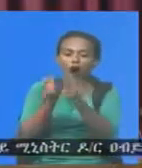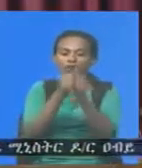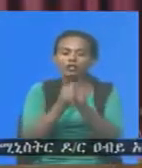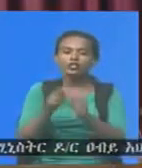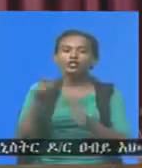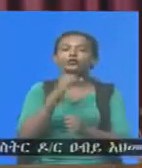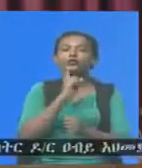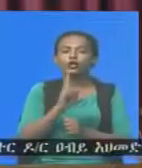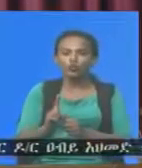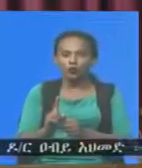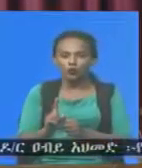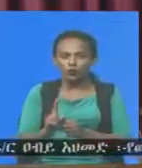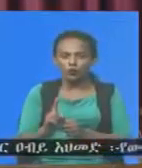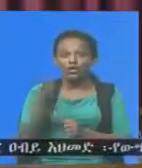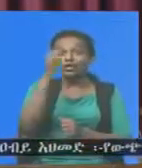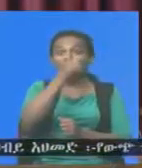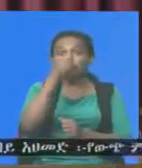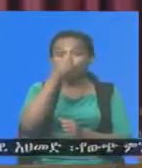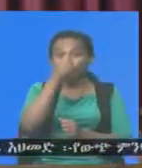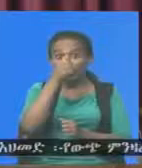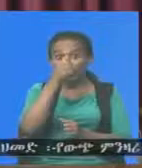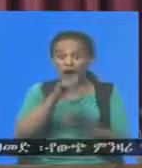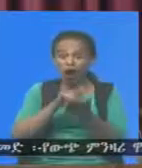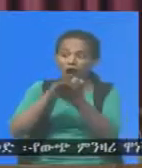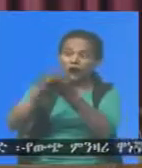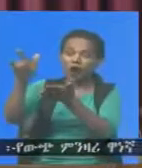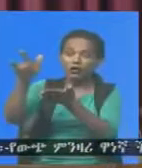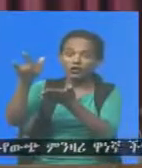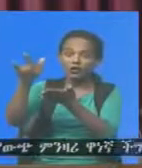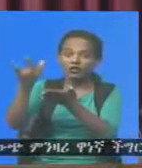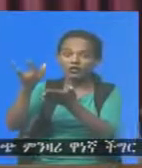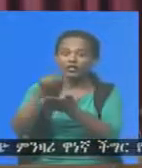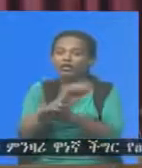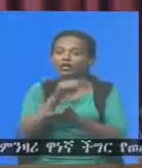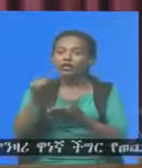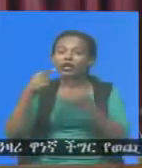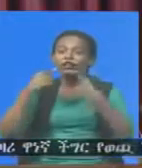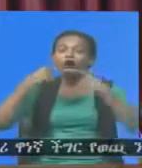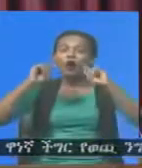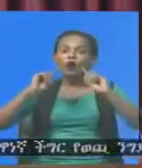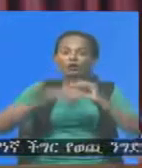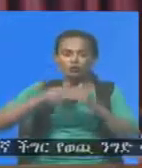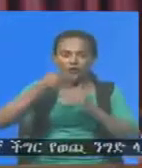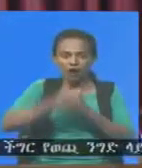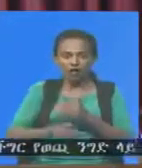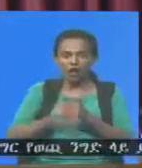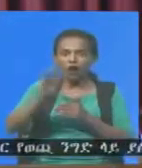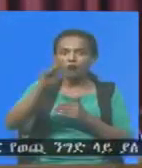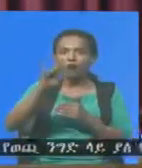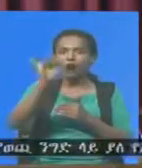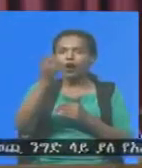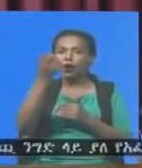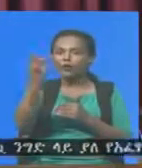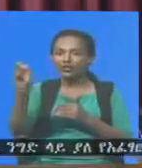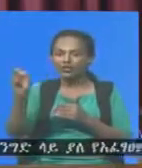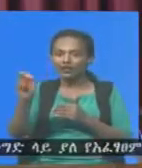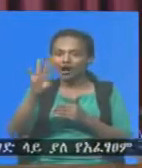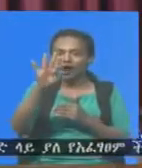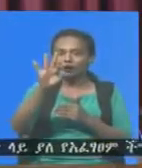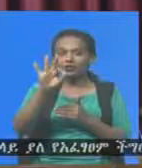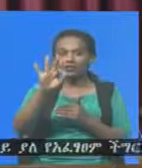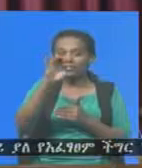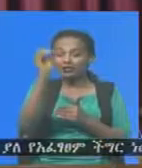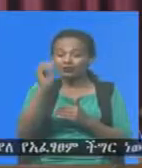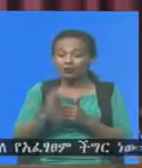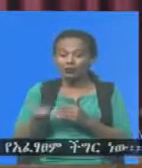ተከትሎ የኢትዮጵያ አየር መንገድ ከእናንተ አዋጅ በኋላ የማላዊ አየር መንገድ 49%